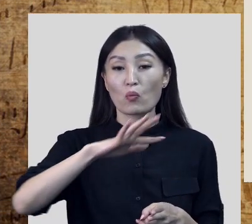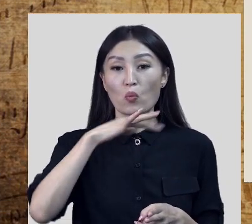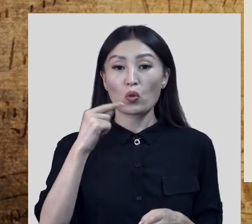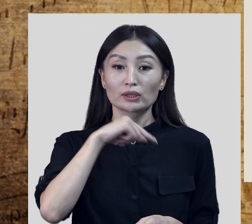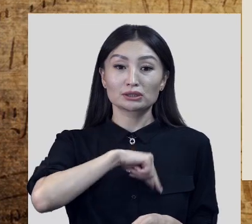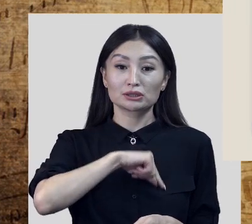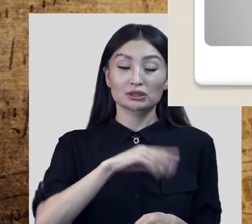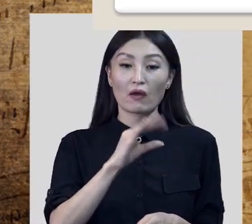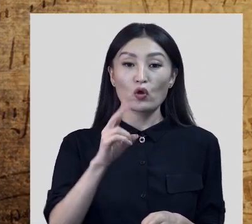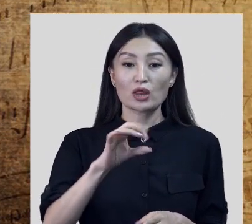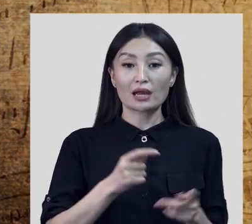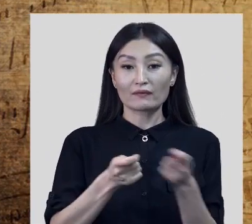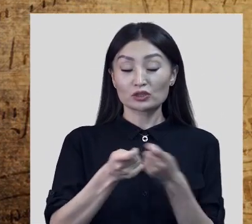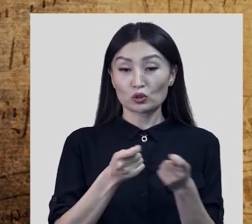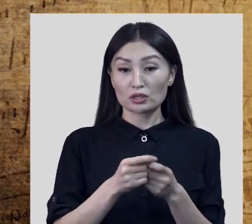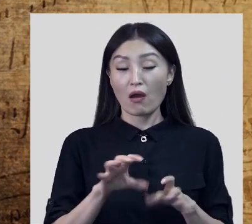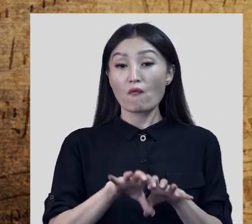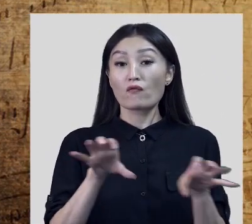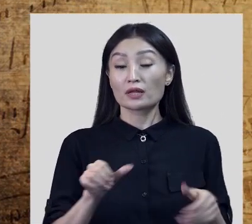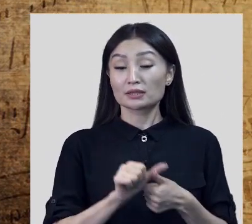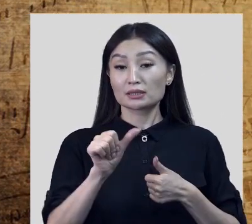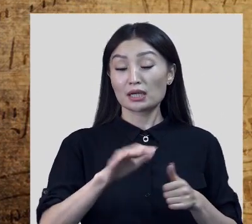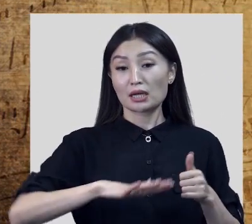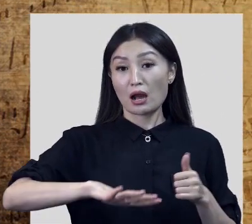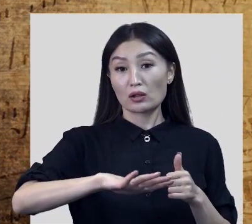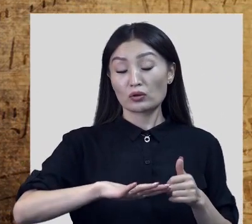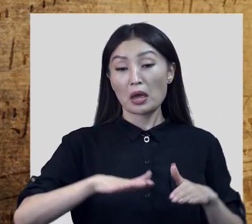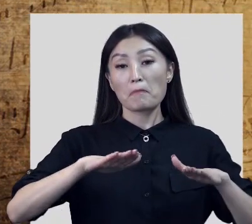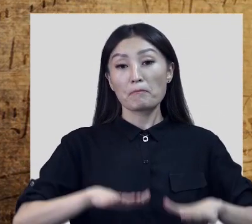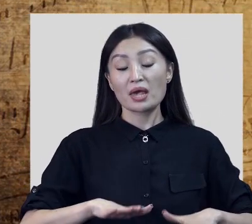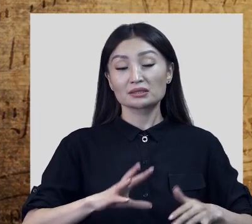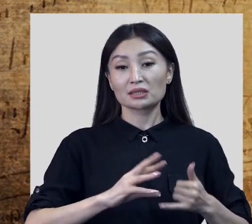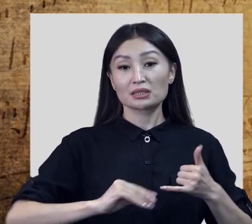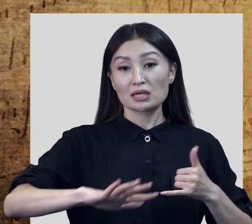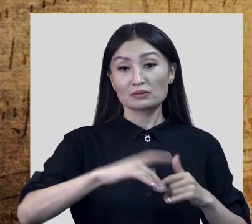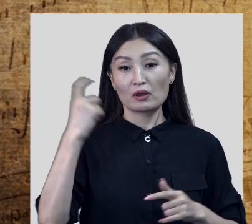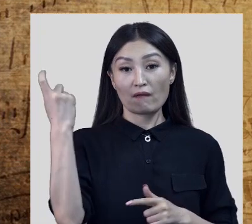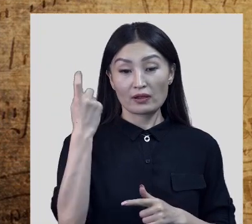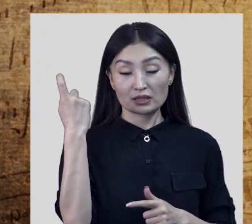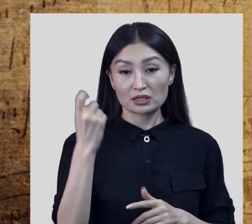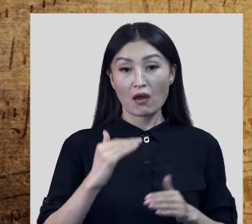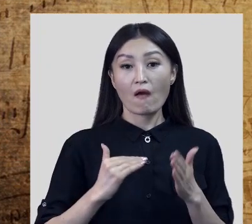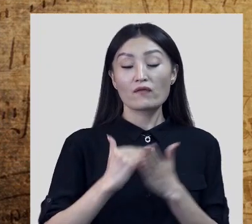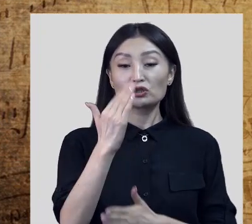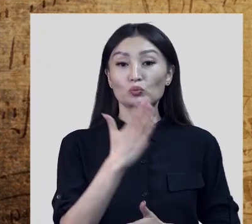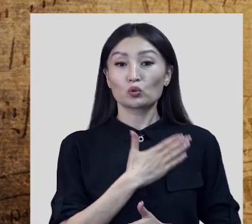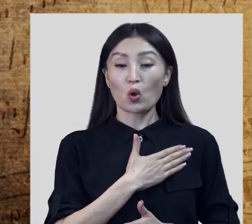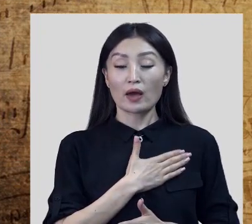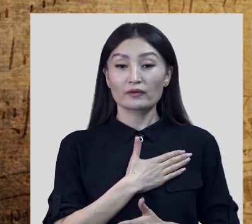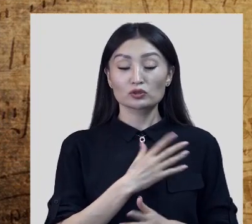феодального строя власть в отдельных колониях принадлежала местной землевладельческой знати высшему духовенству